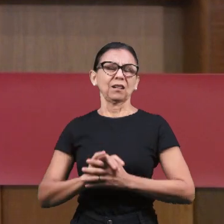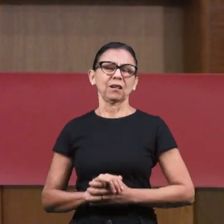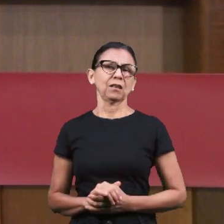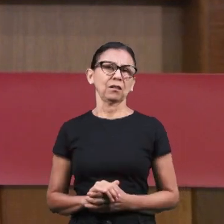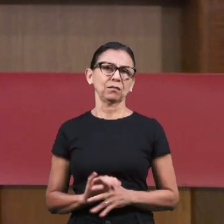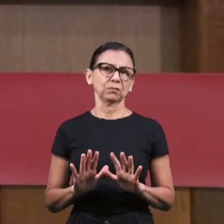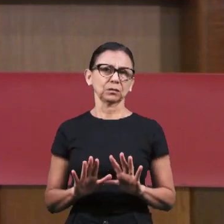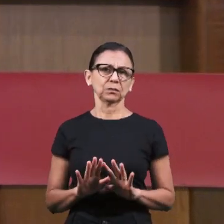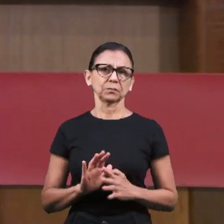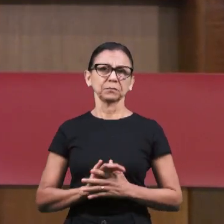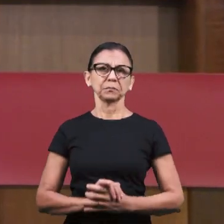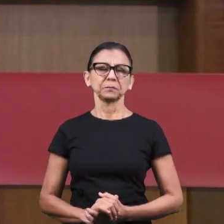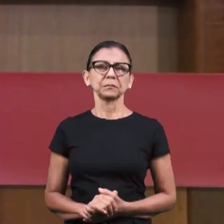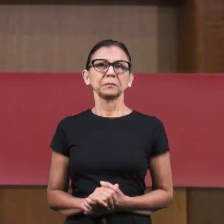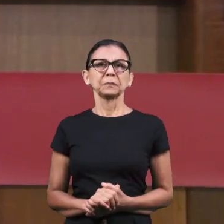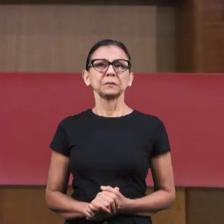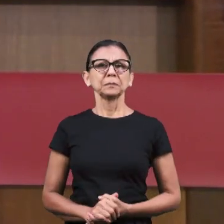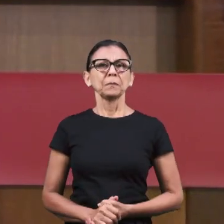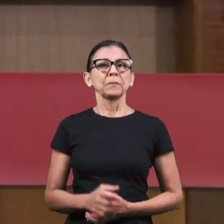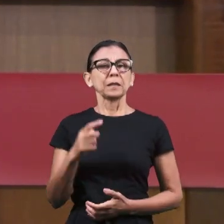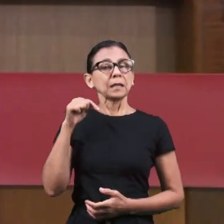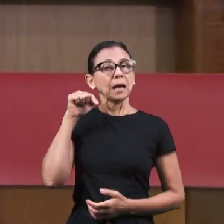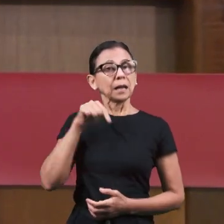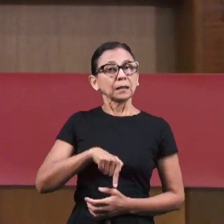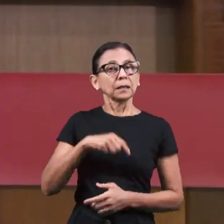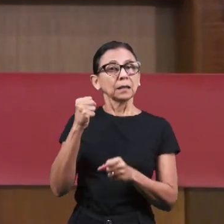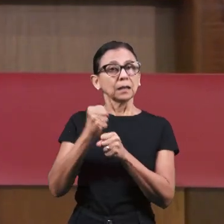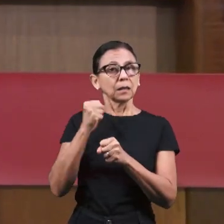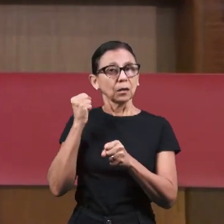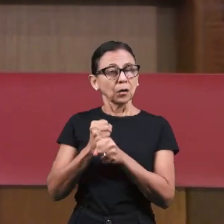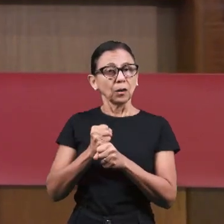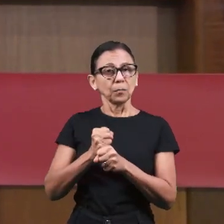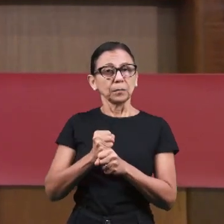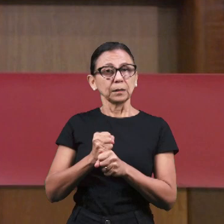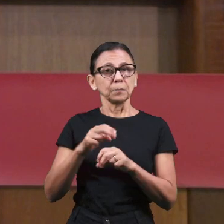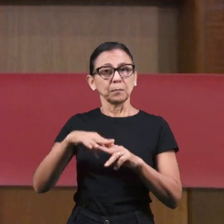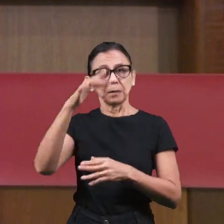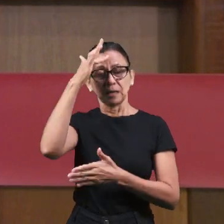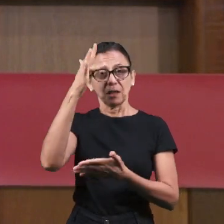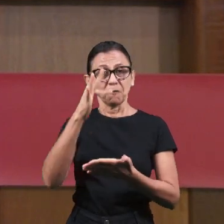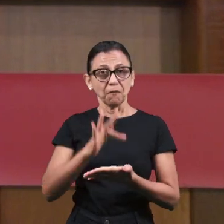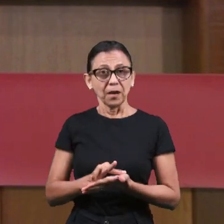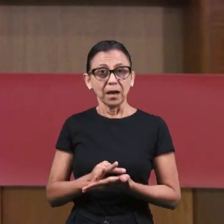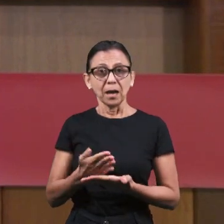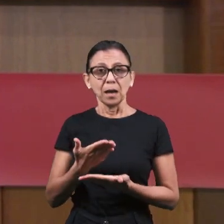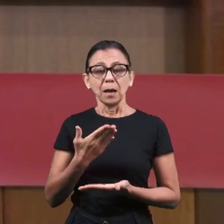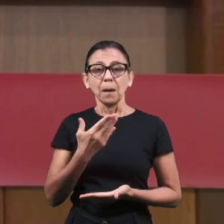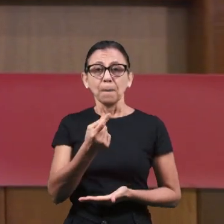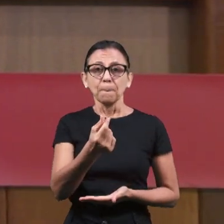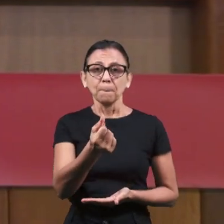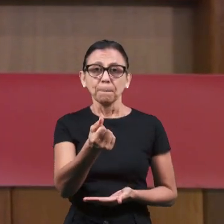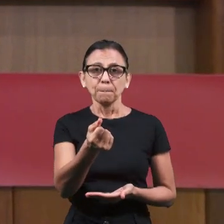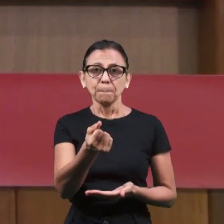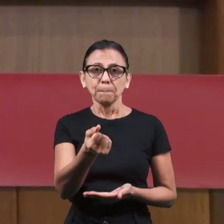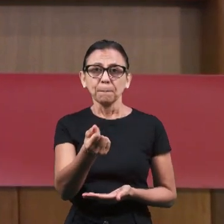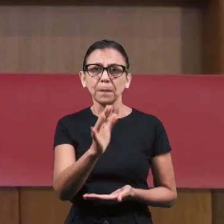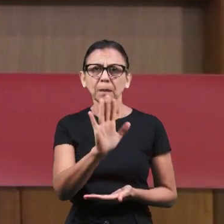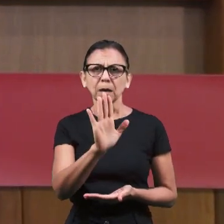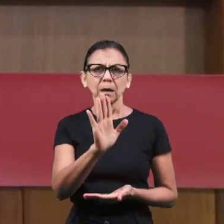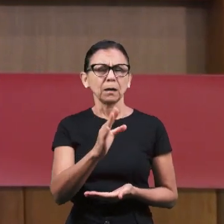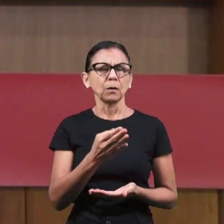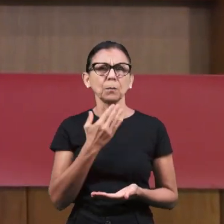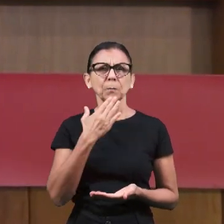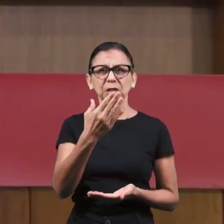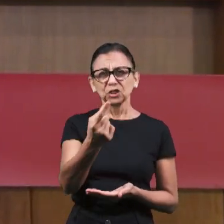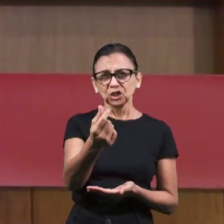est, c'est une œuvre de foi. Regardez, apporte son argent, mettez ici votre argent. Non, nous